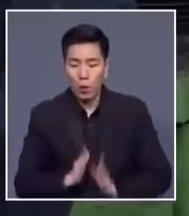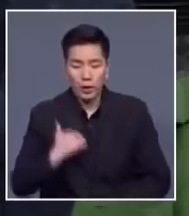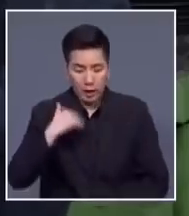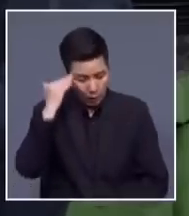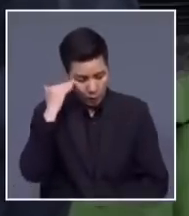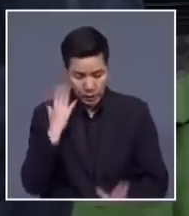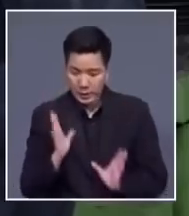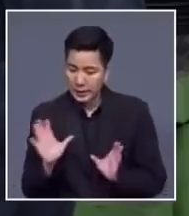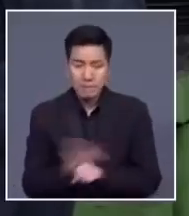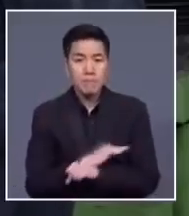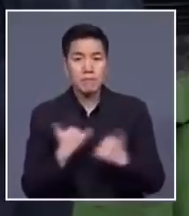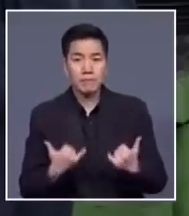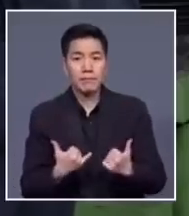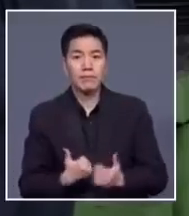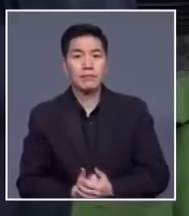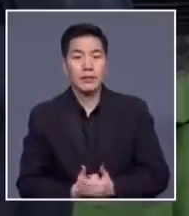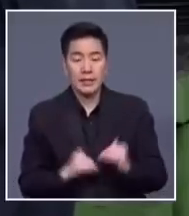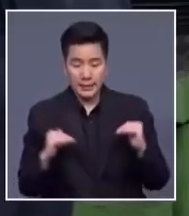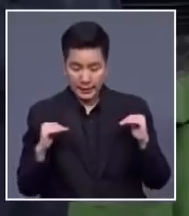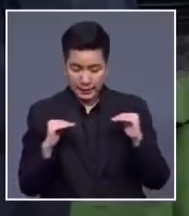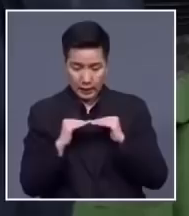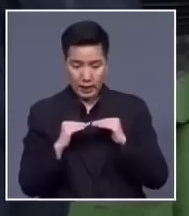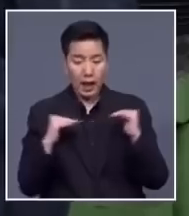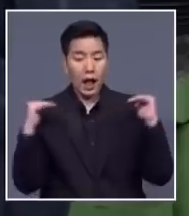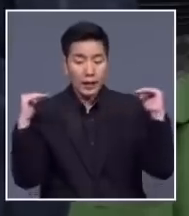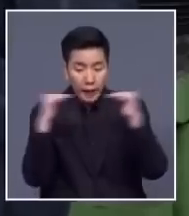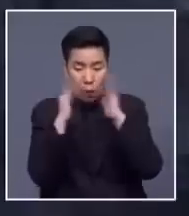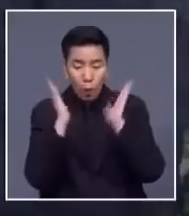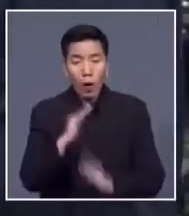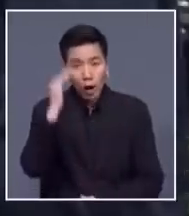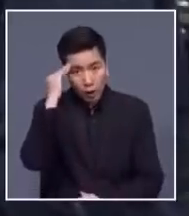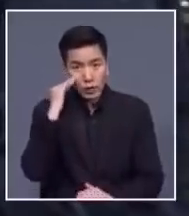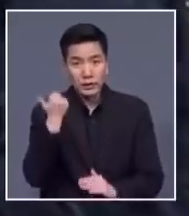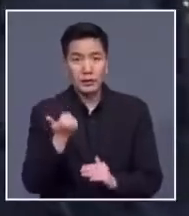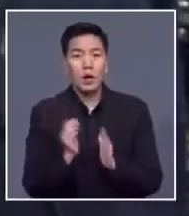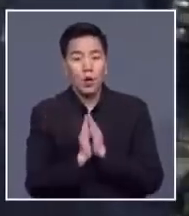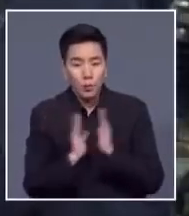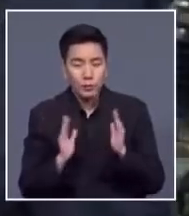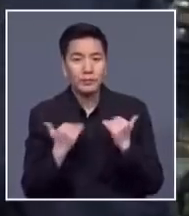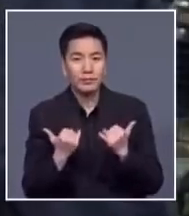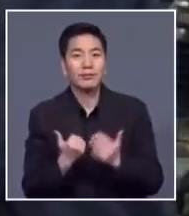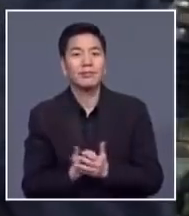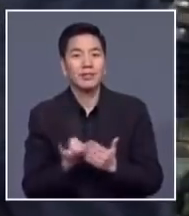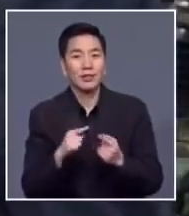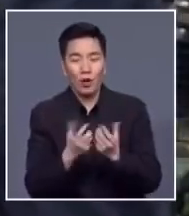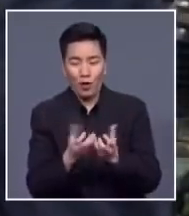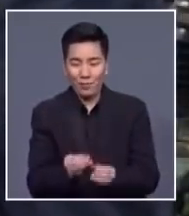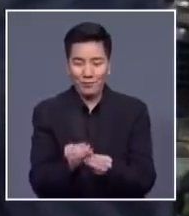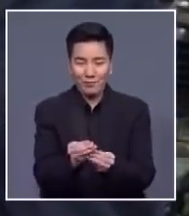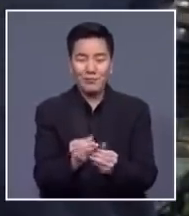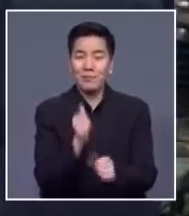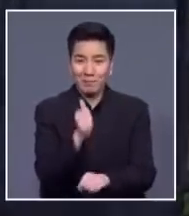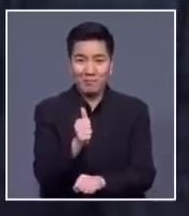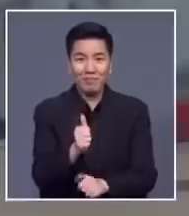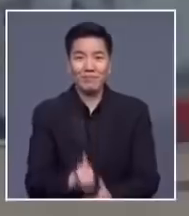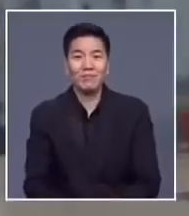ครับผม อันนี้สำคัญมากเลยนะครับมีสิทธิเท่ากับคนเกาหลี1คนเลยนะครับขอบคุณมากครับวันนี ้ ครับอันนี้คืออุปกรณ์เลยโหสุดย